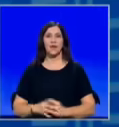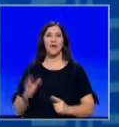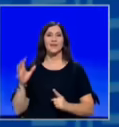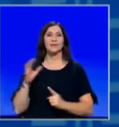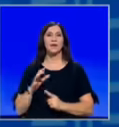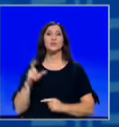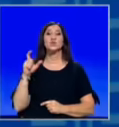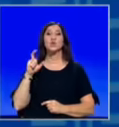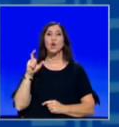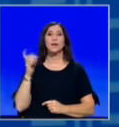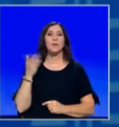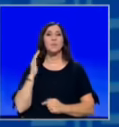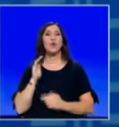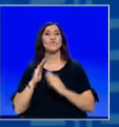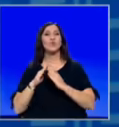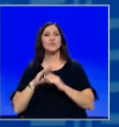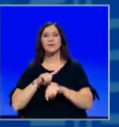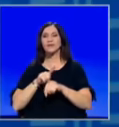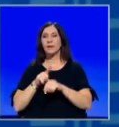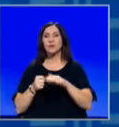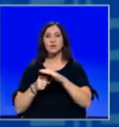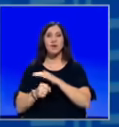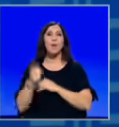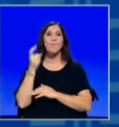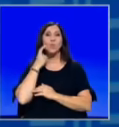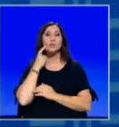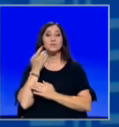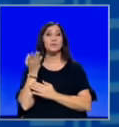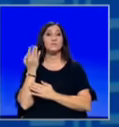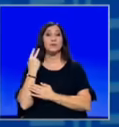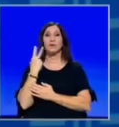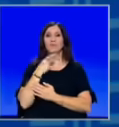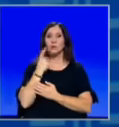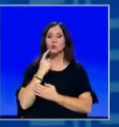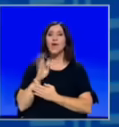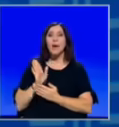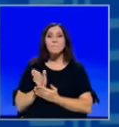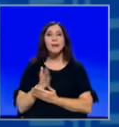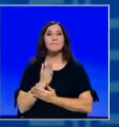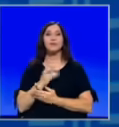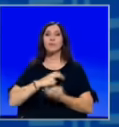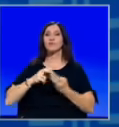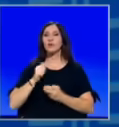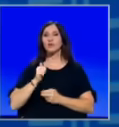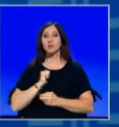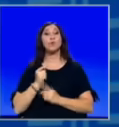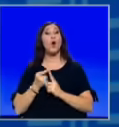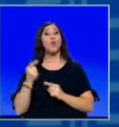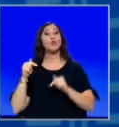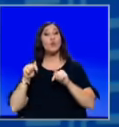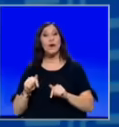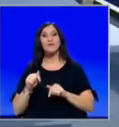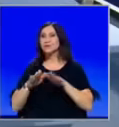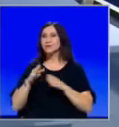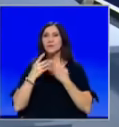Атентаторът от Солинген е бил в дома за временно настаняване в Бусманци преди 2 години. Преминала е и проверка за сигурност. От тогава следите му